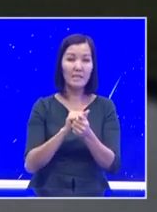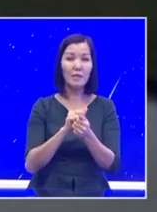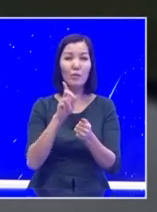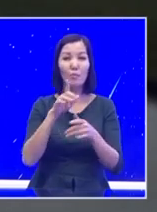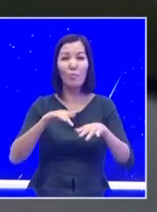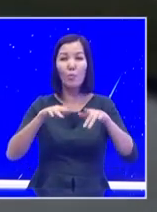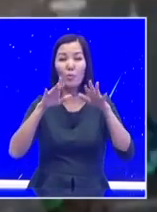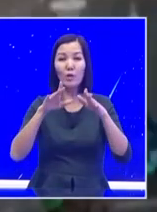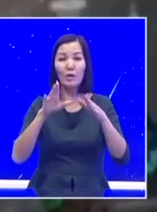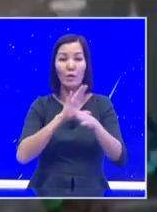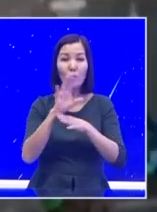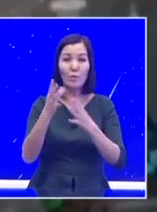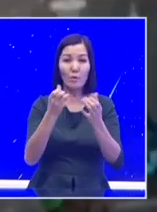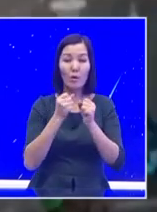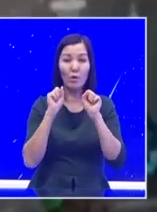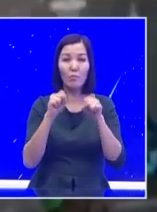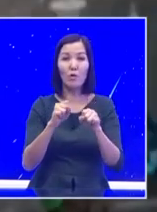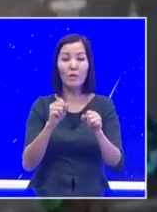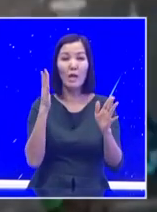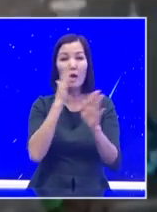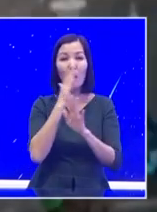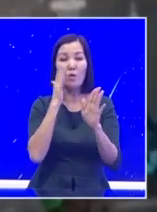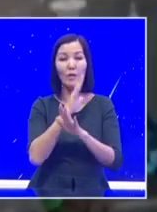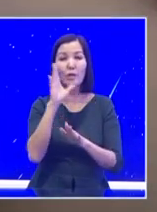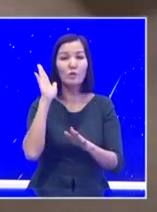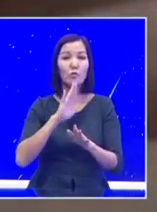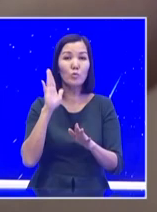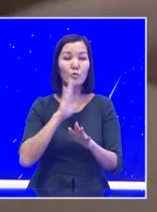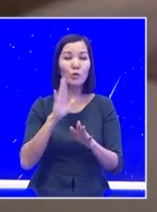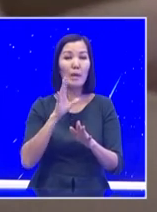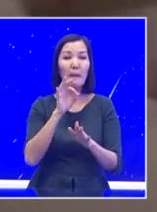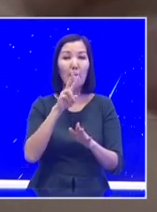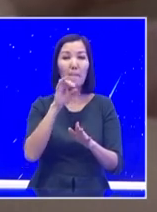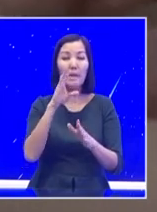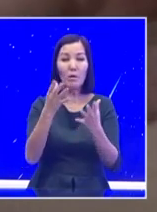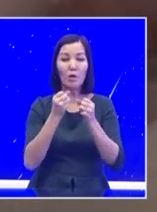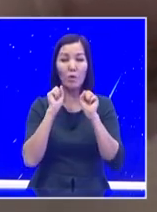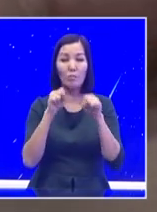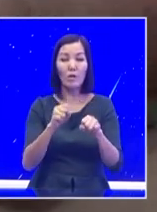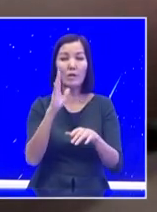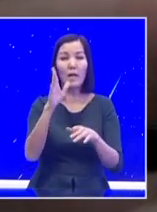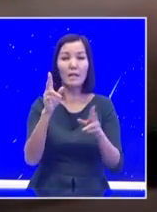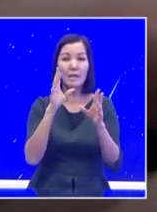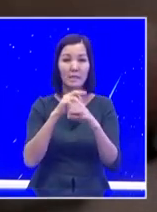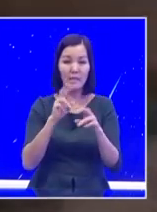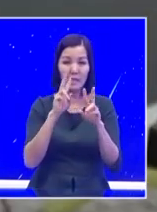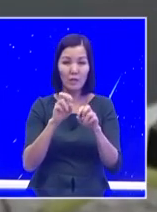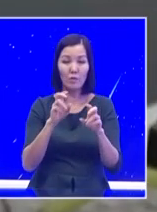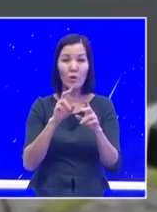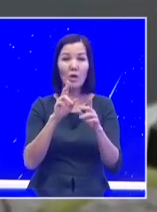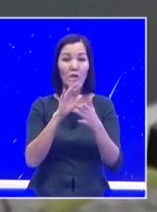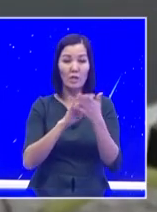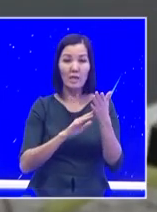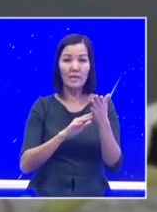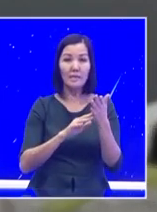Оның айтуынша энергия ауада бу түрінде болатын су молекулаларынан алынады. Марейра алдағы уақытта өз зерттеуін жалғастырып, бұл әдіс